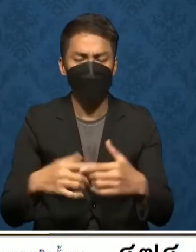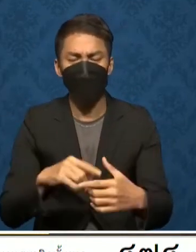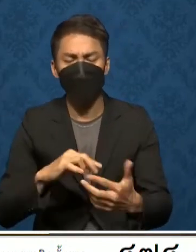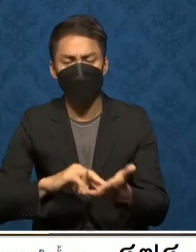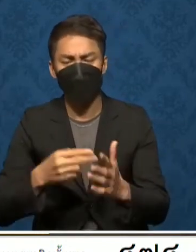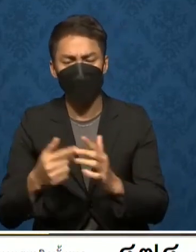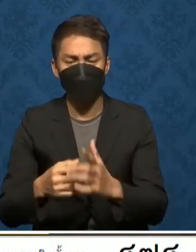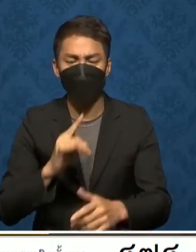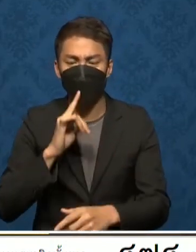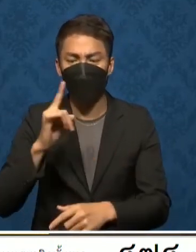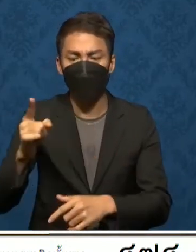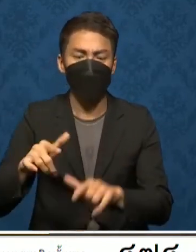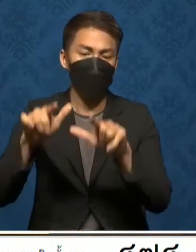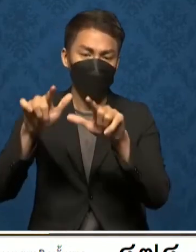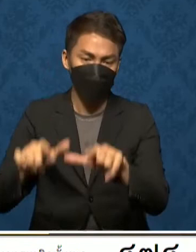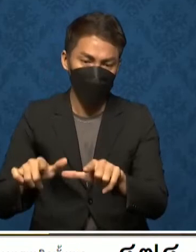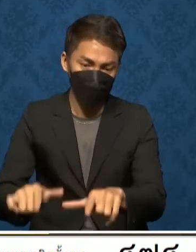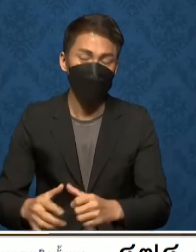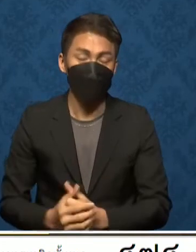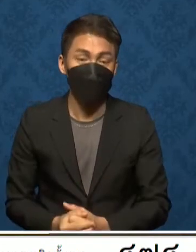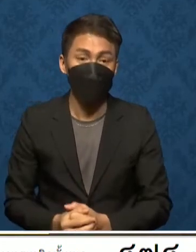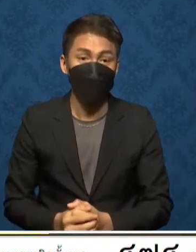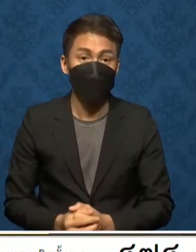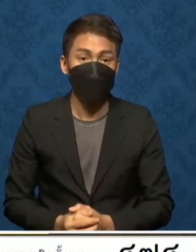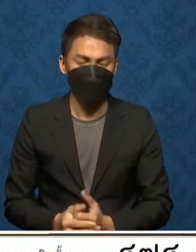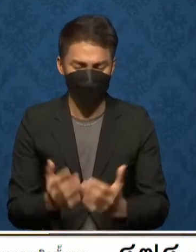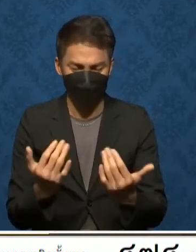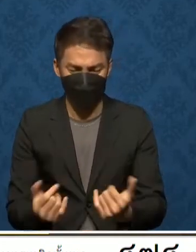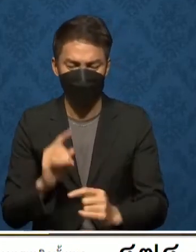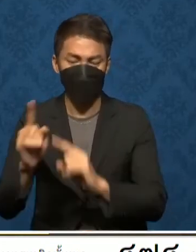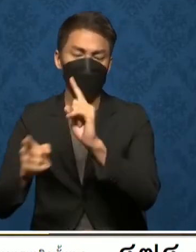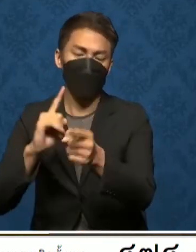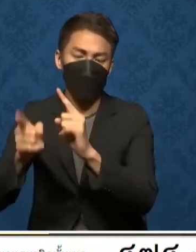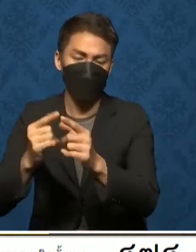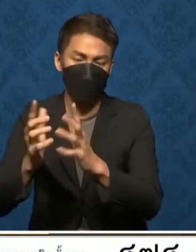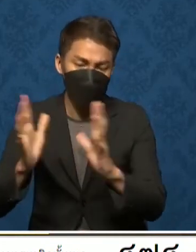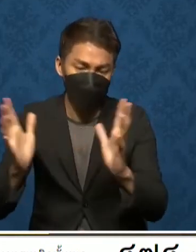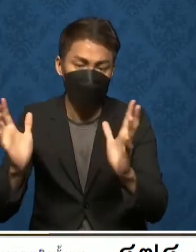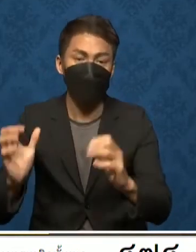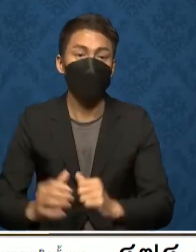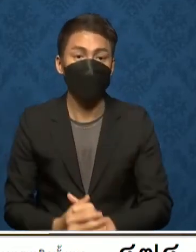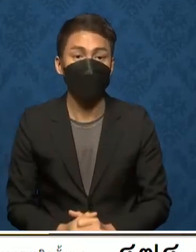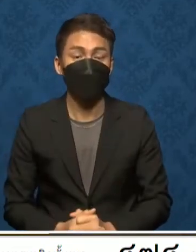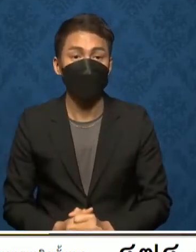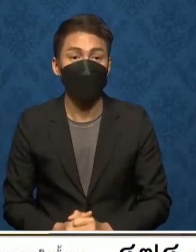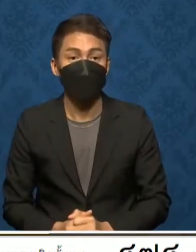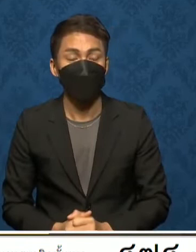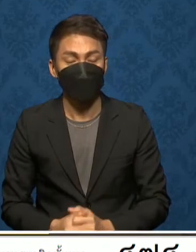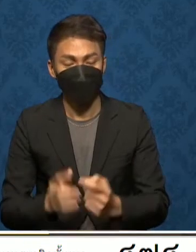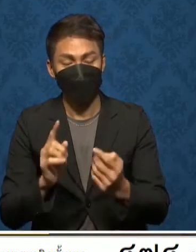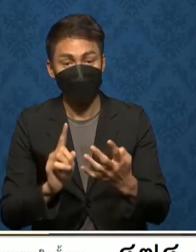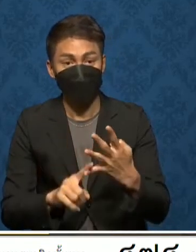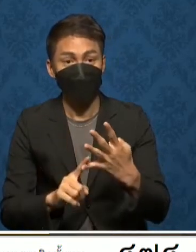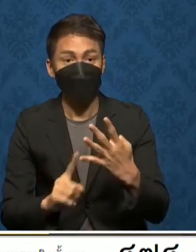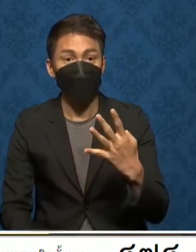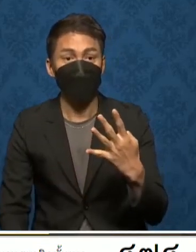ำให้เป็นคดีขึ้นสู่ศาลจำนวนมากนะครับในประเด็นที่4นะครับประเด็นที่4นี่เขา